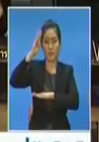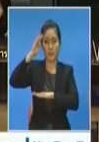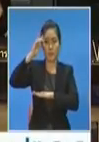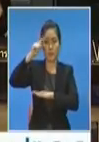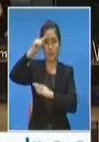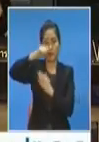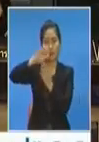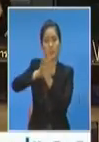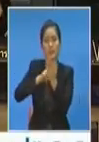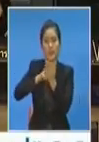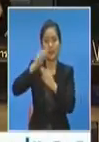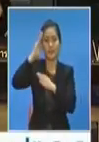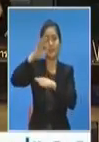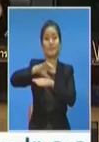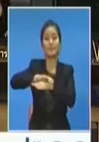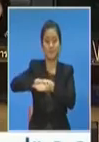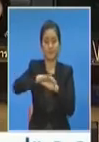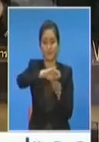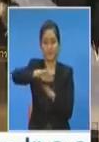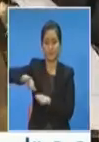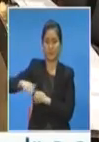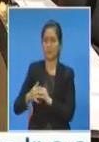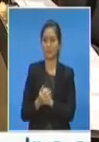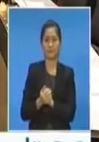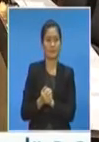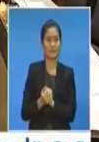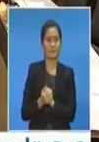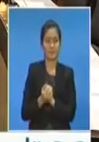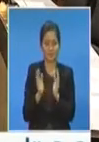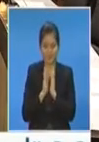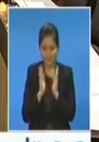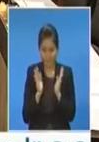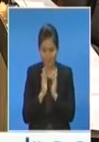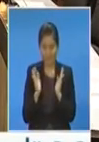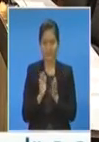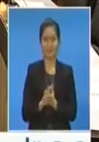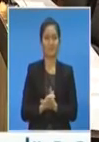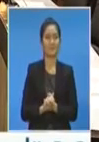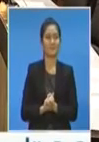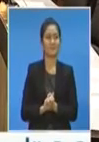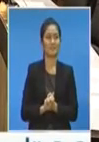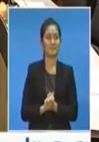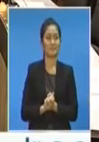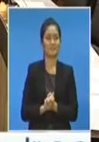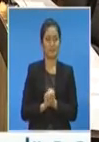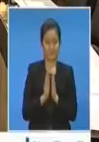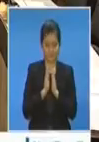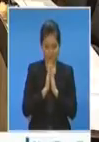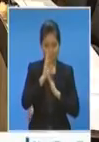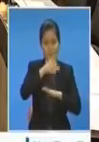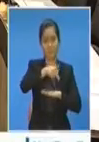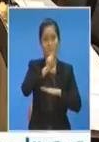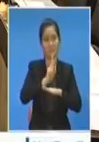ค่ะ ครับกราบขอบพระคุณครับเรียนท่านประธานสภาที่เคาร